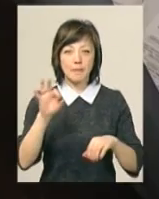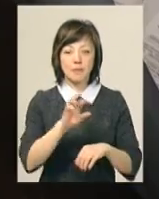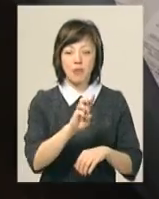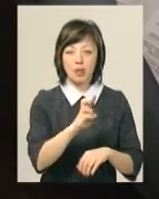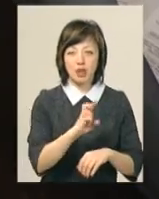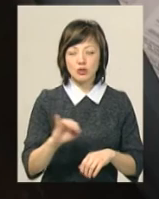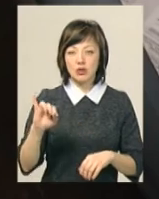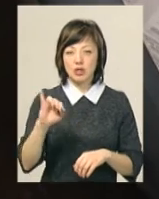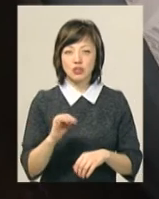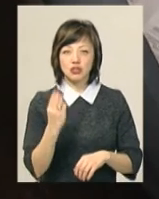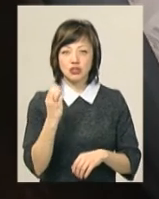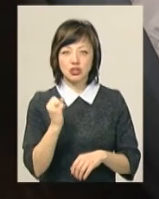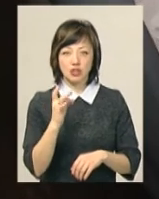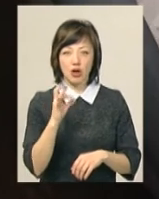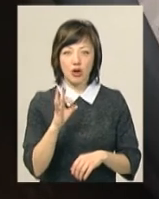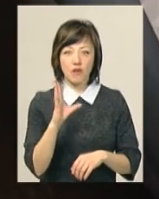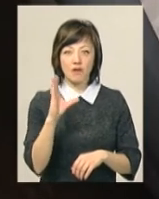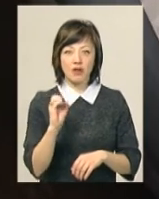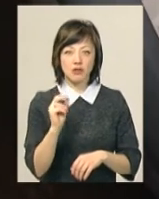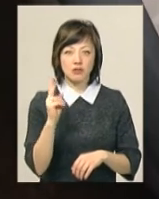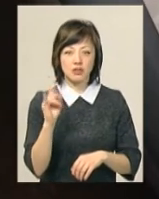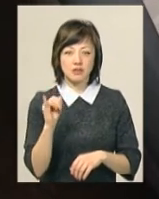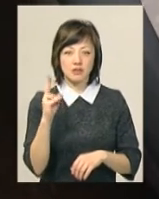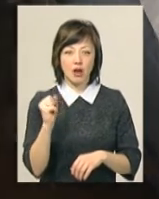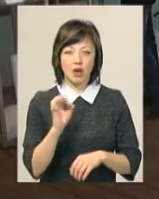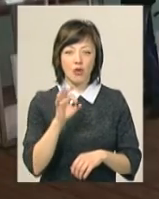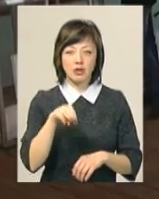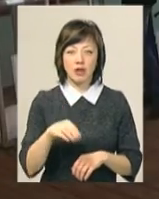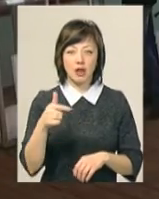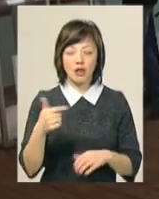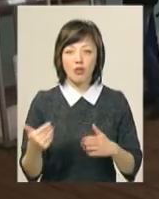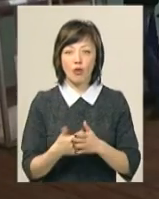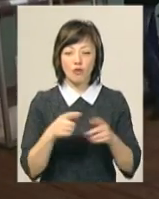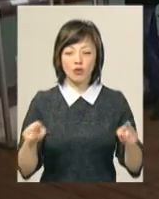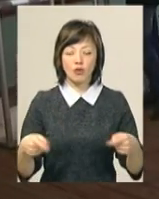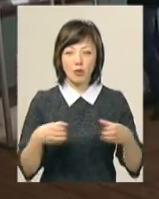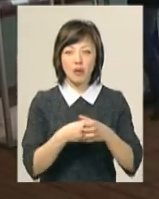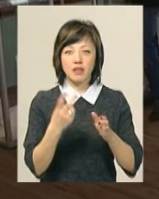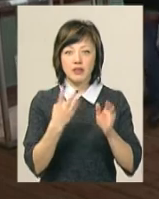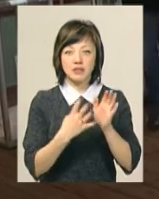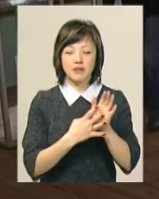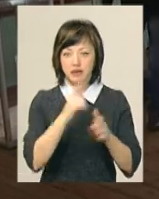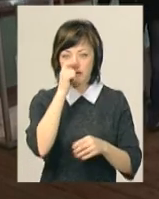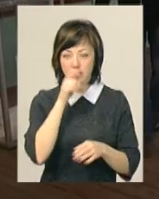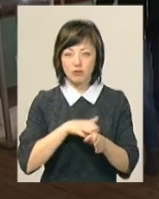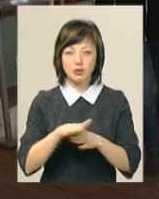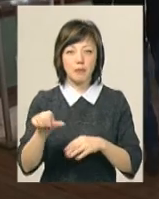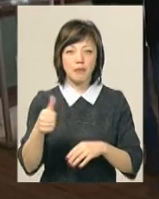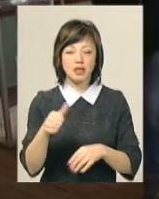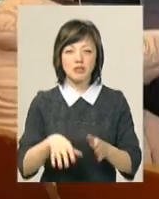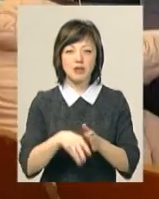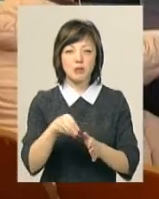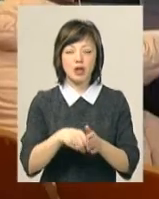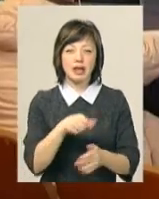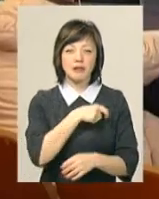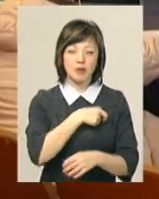Білогірську та Шаровечківську ОТГ. Це новоутворені громади, у яких 29 квітня відбудуться перші вибори депутатів та